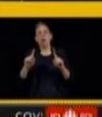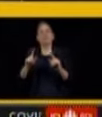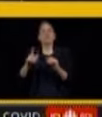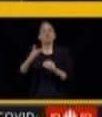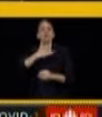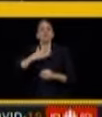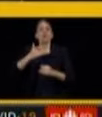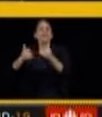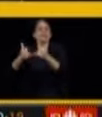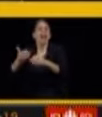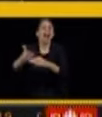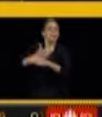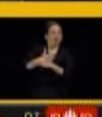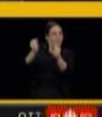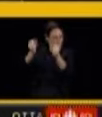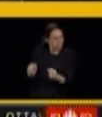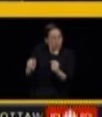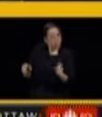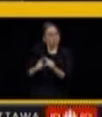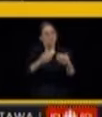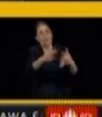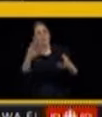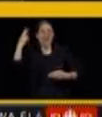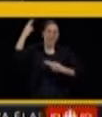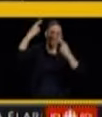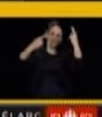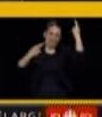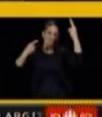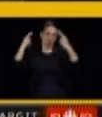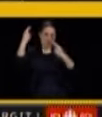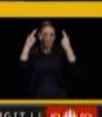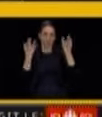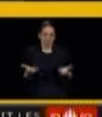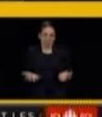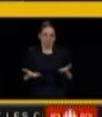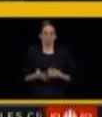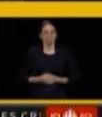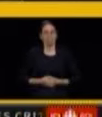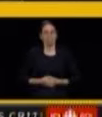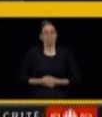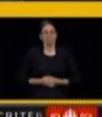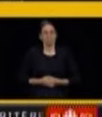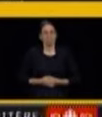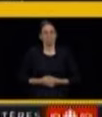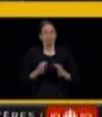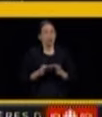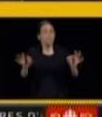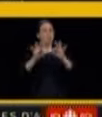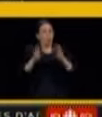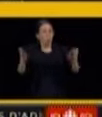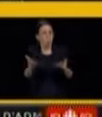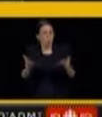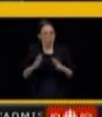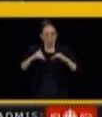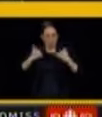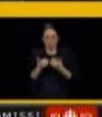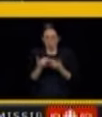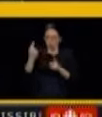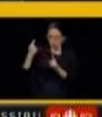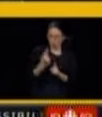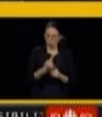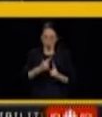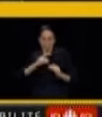scolaire actuelle. Donc, on va bien sûr s'assurer qu'on prenne toutes les mesures nécessaires pour